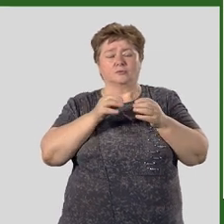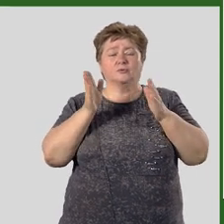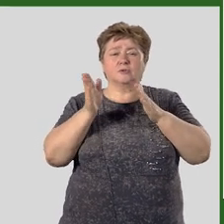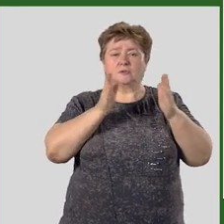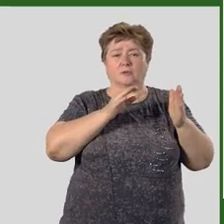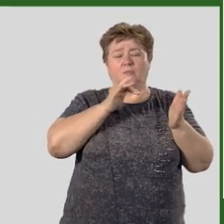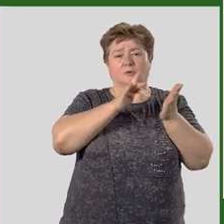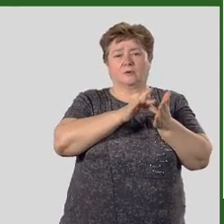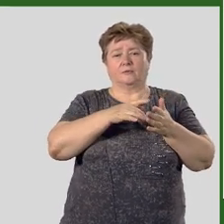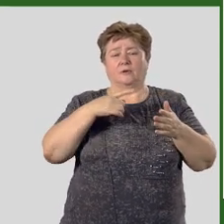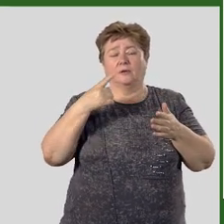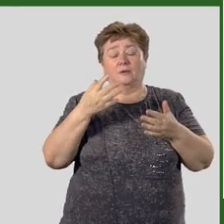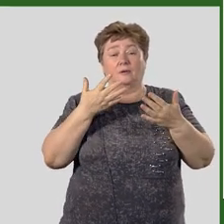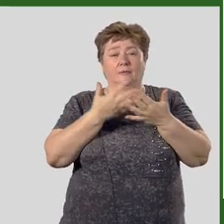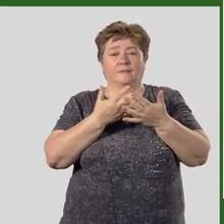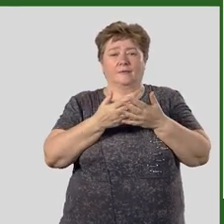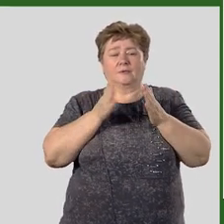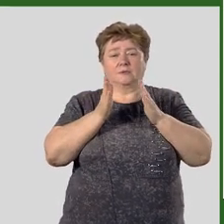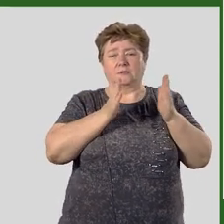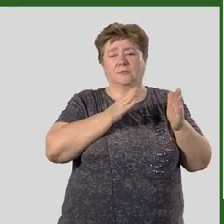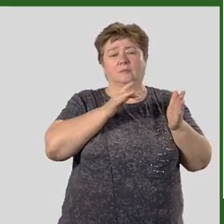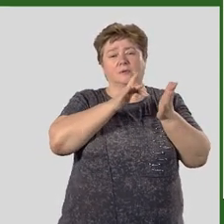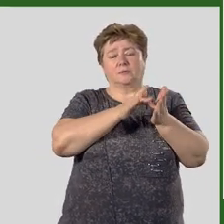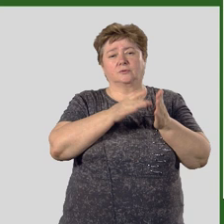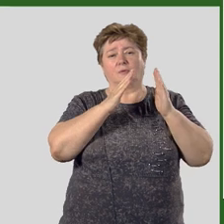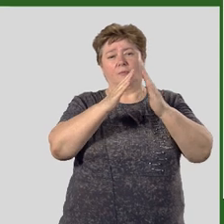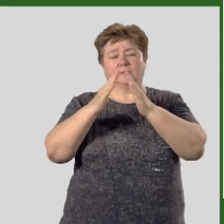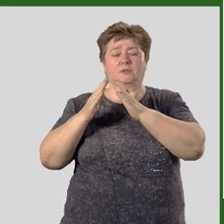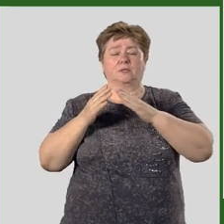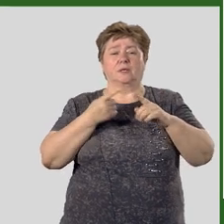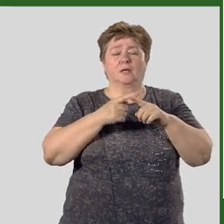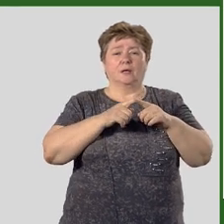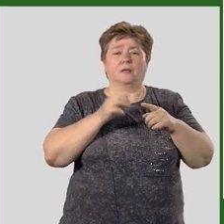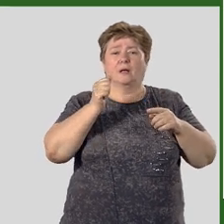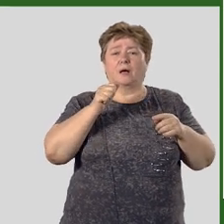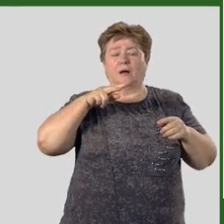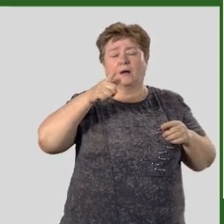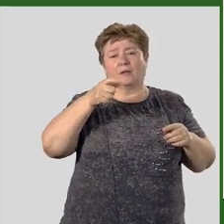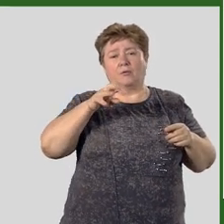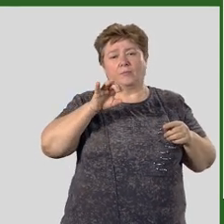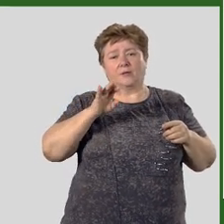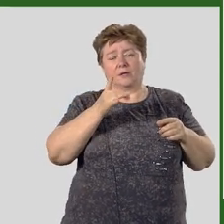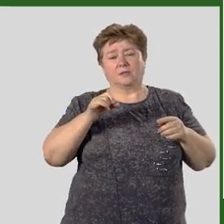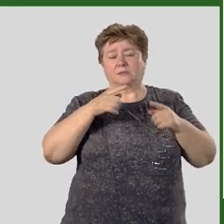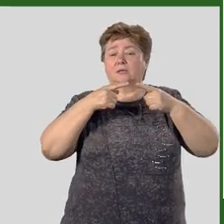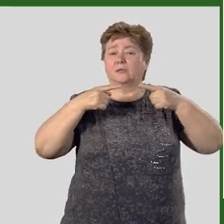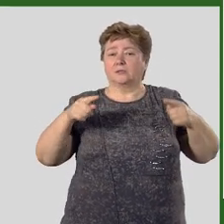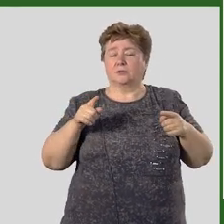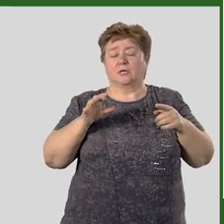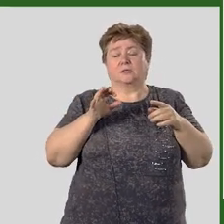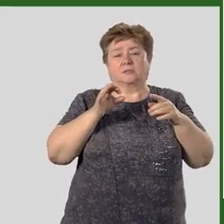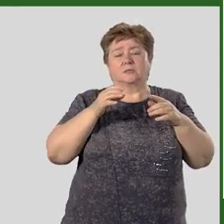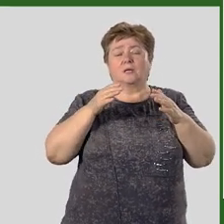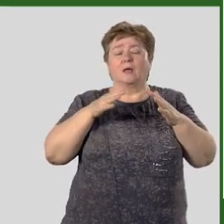городов. Один из видов системы городского поселения – это агломерация, которая отличается